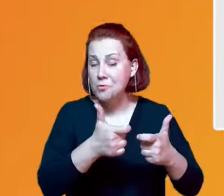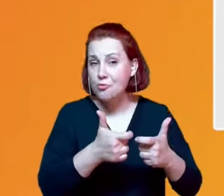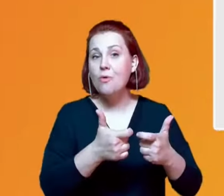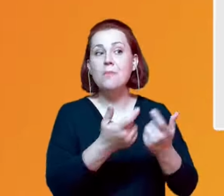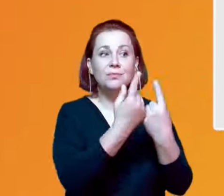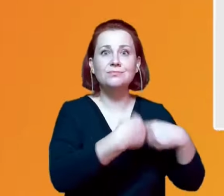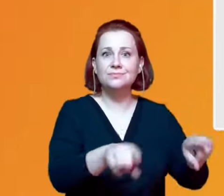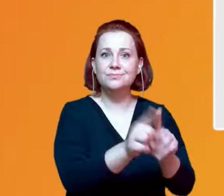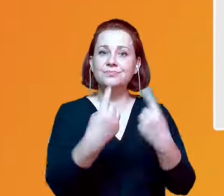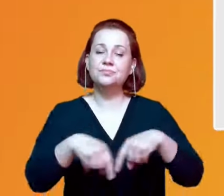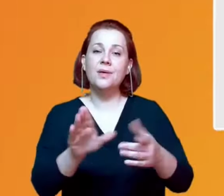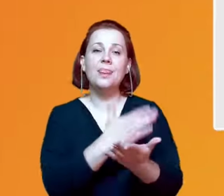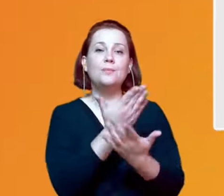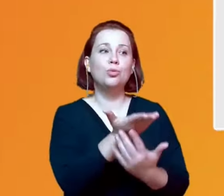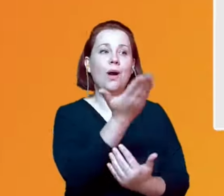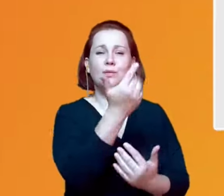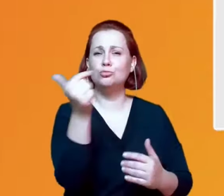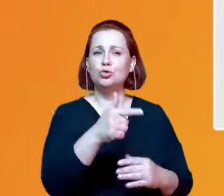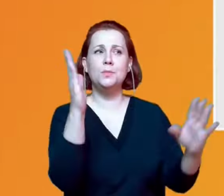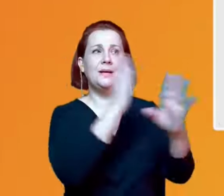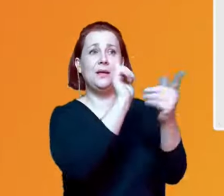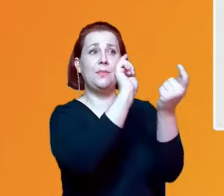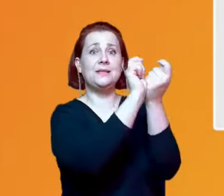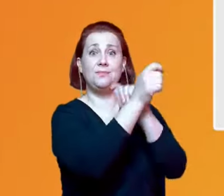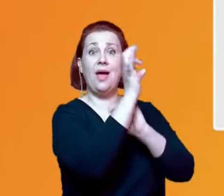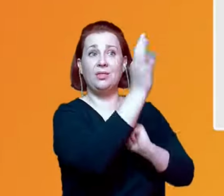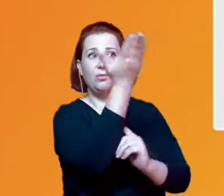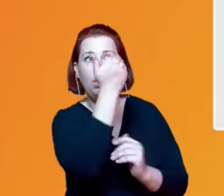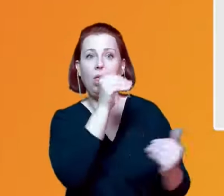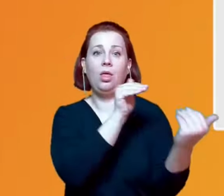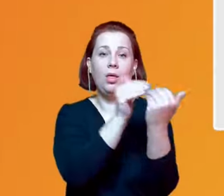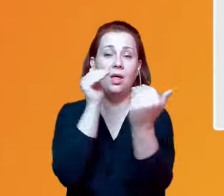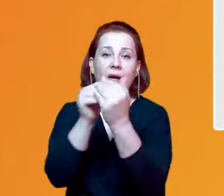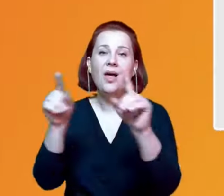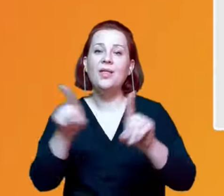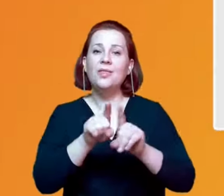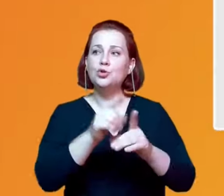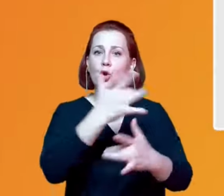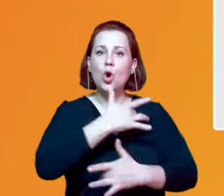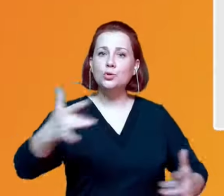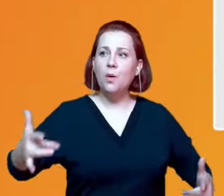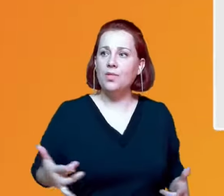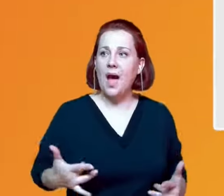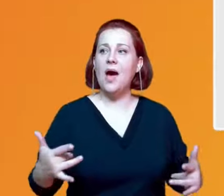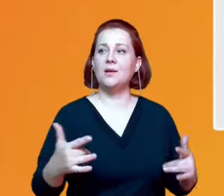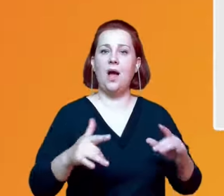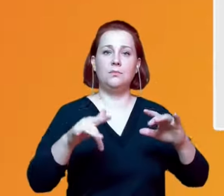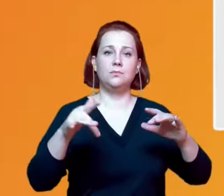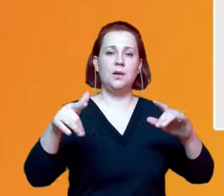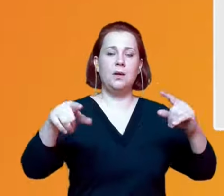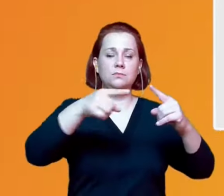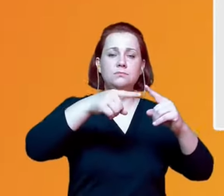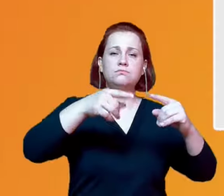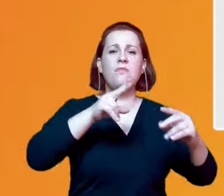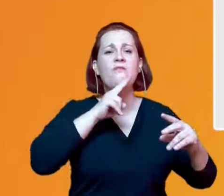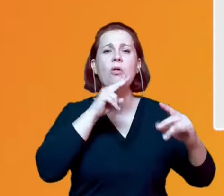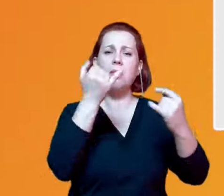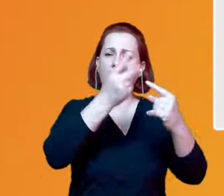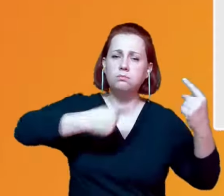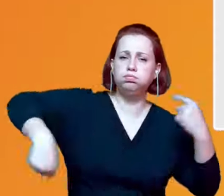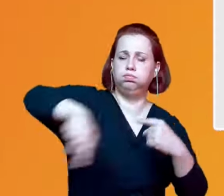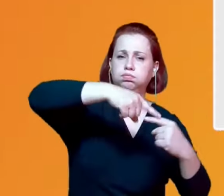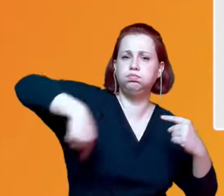jak chociażby adaptacja do zmian klimatu, jak wdrożenie gospodarki obiegu zamkniętego, jak łatwy dostęp